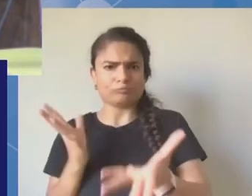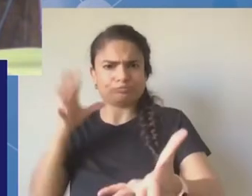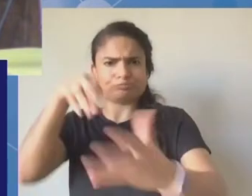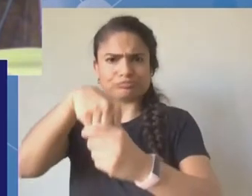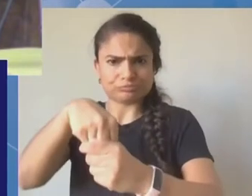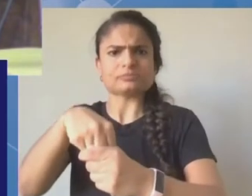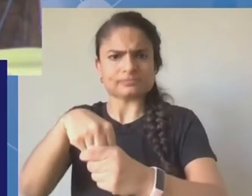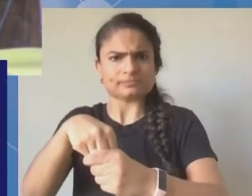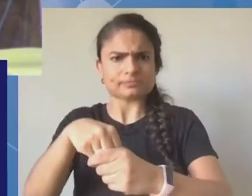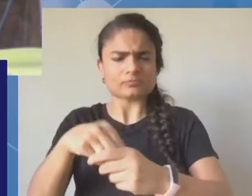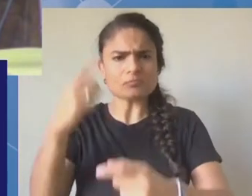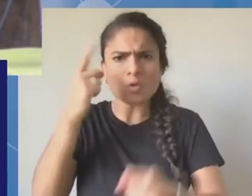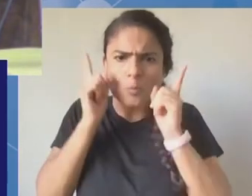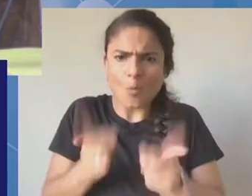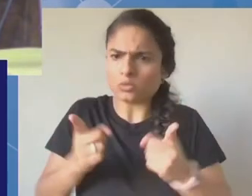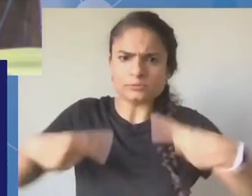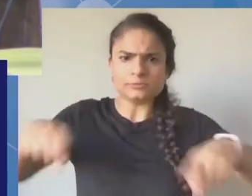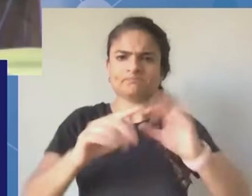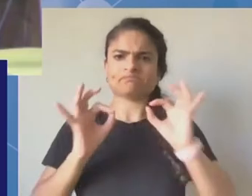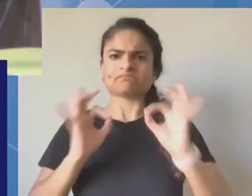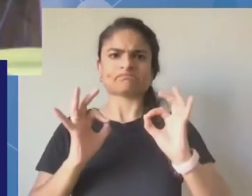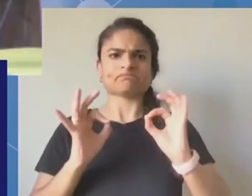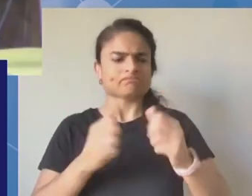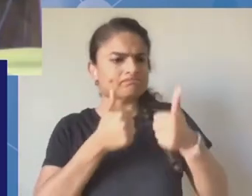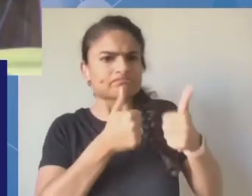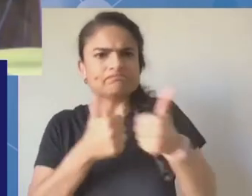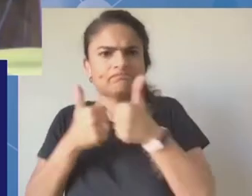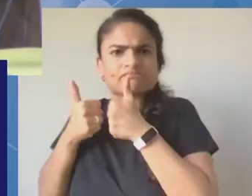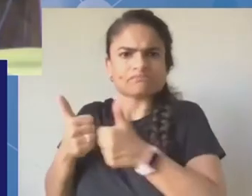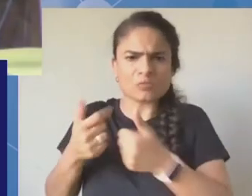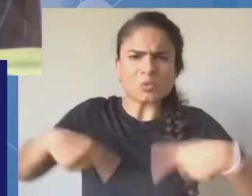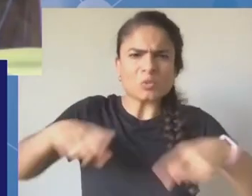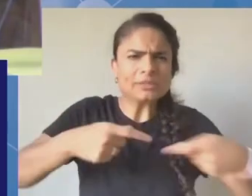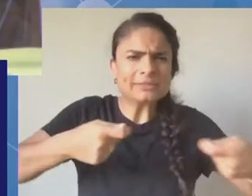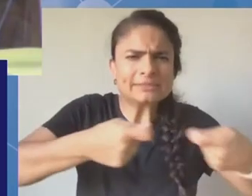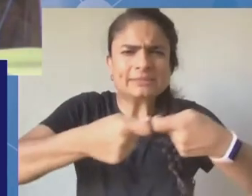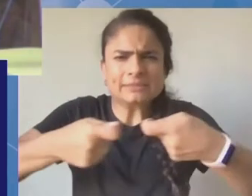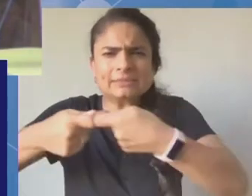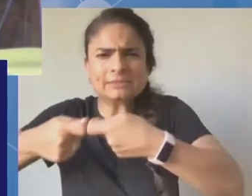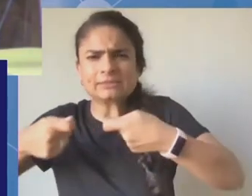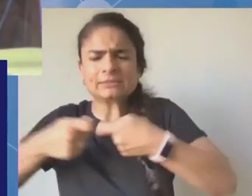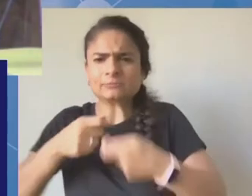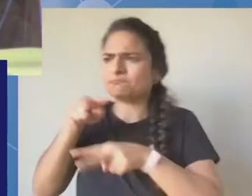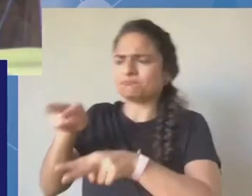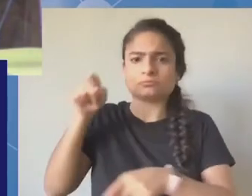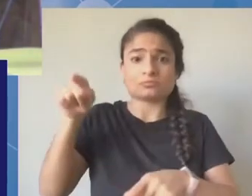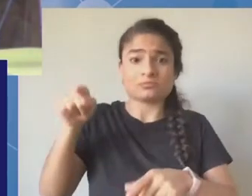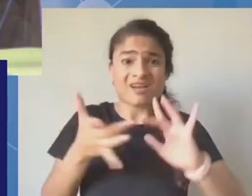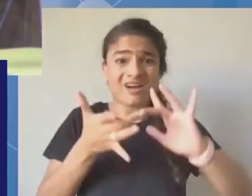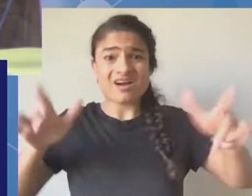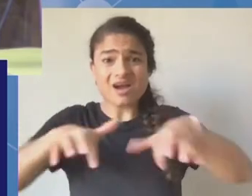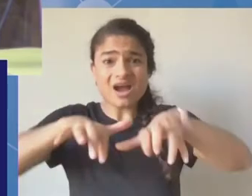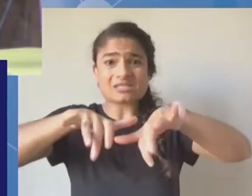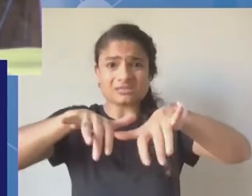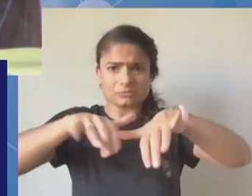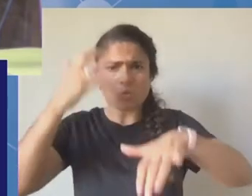表所有的人，不管人的大家的职位、年龄、做的什么工作，我们应该强